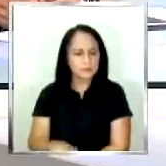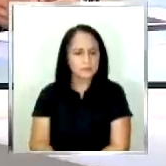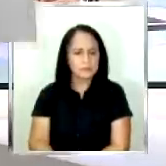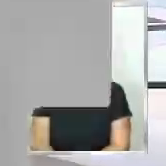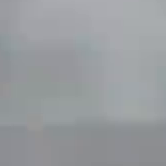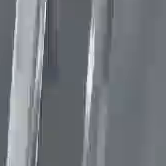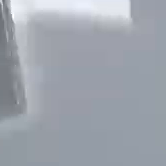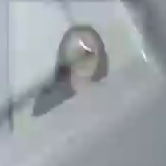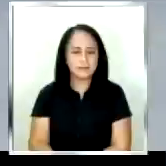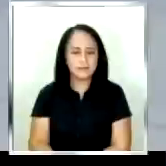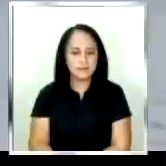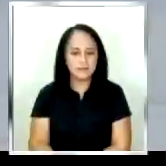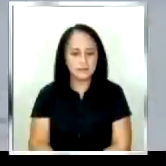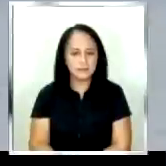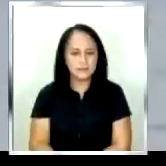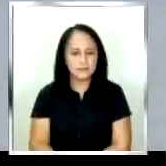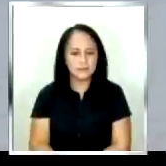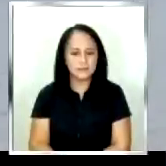Tingkungko.